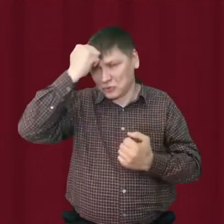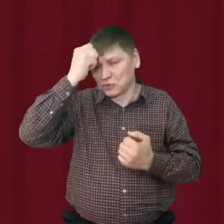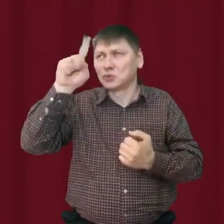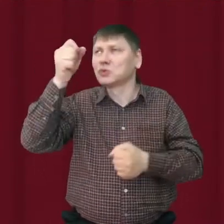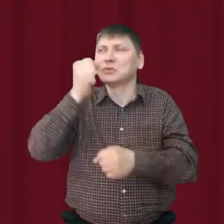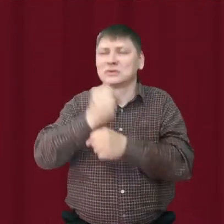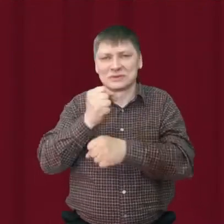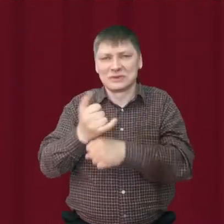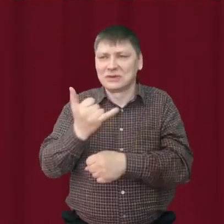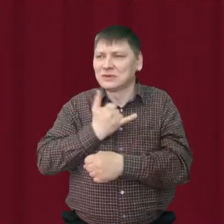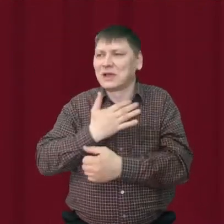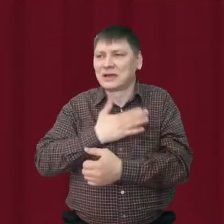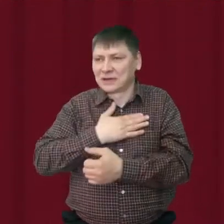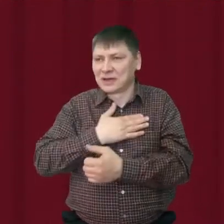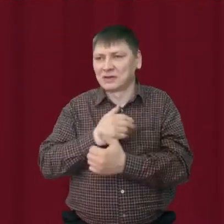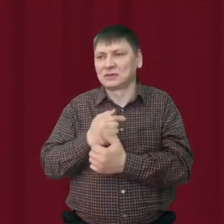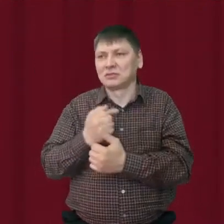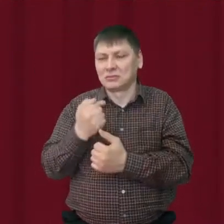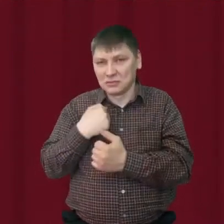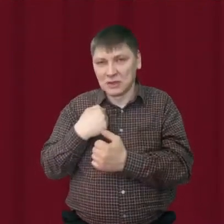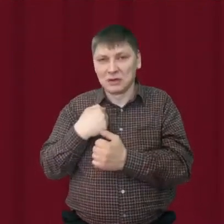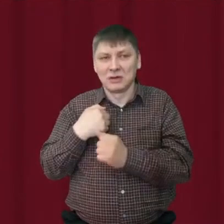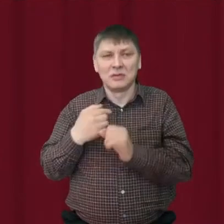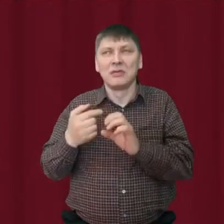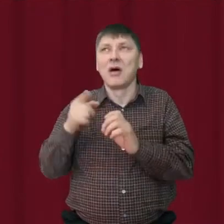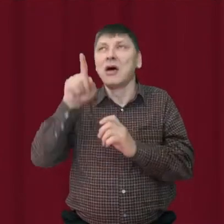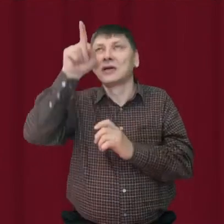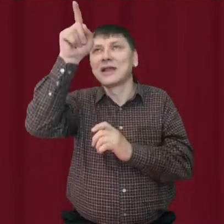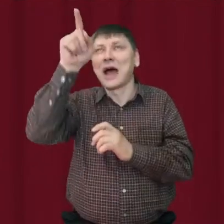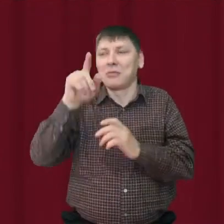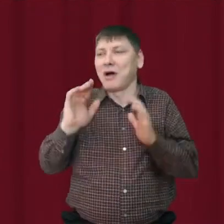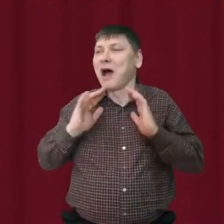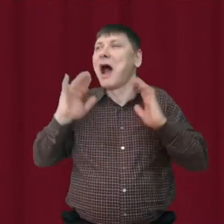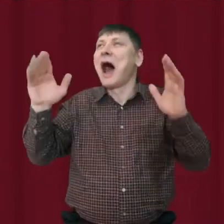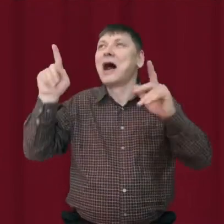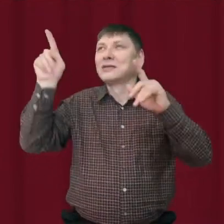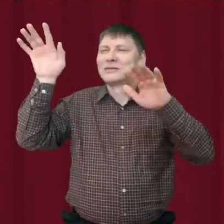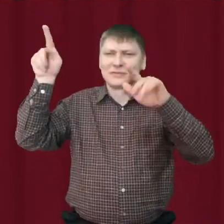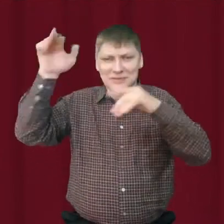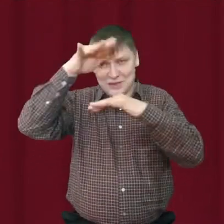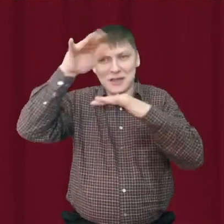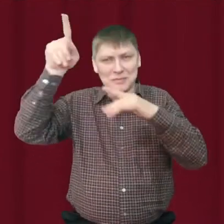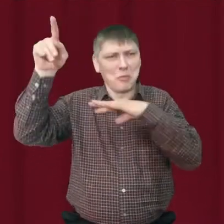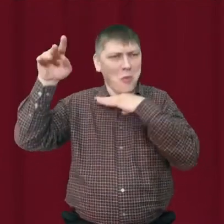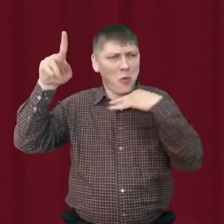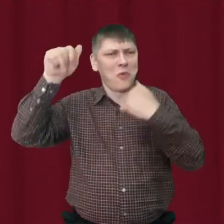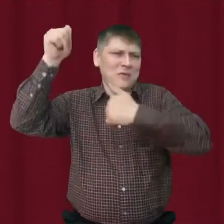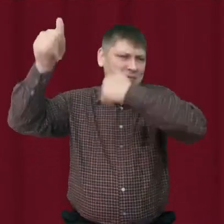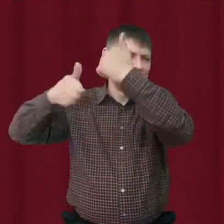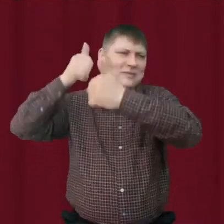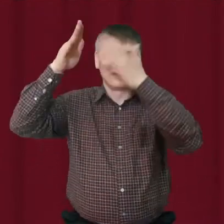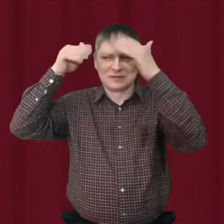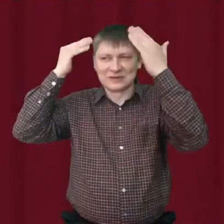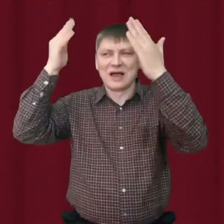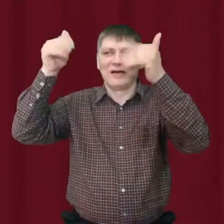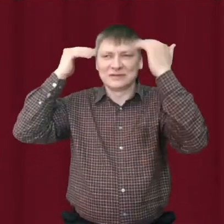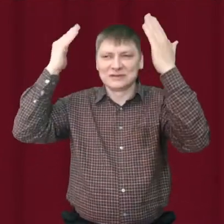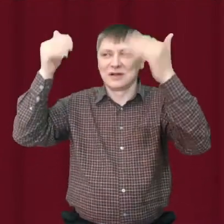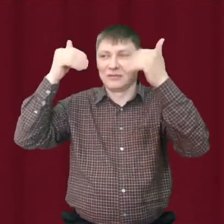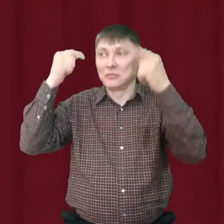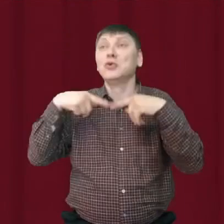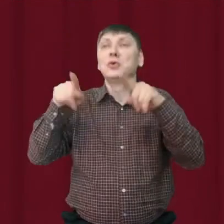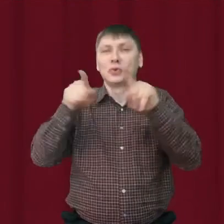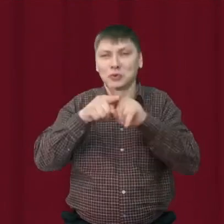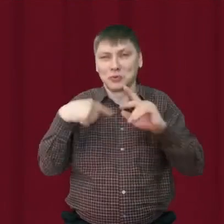Он сделал для нас, мы присоединяемся к той хвале, которая звучит Господу на небесах. Книга Откровения, 4 глава,